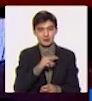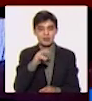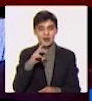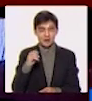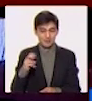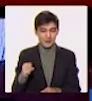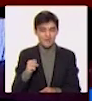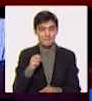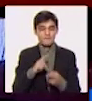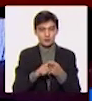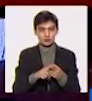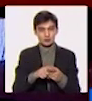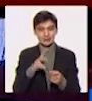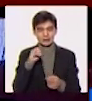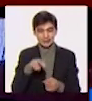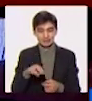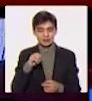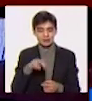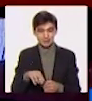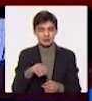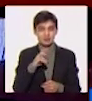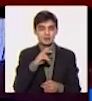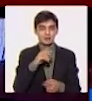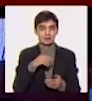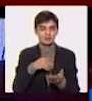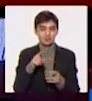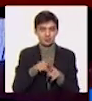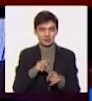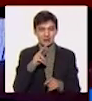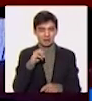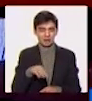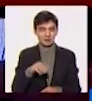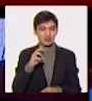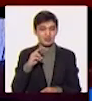нет-нет-нет, коронавирус кет-кет-кет». Давайте послушаем.